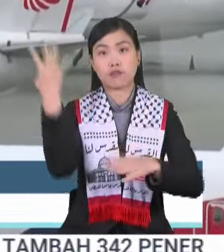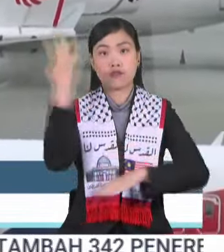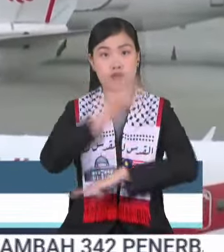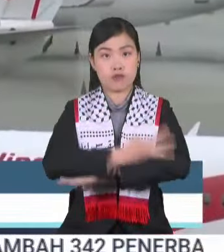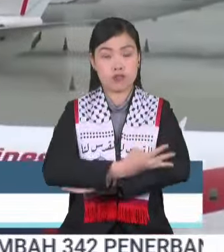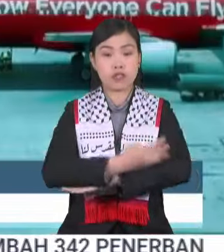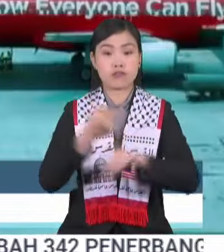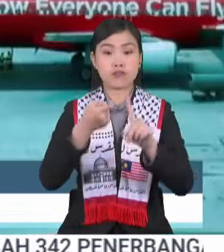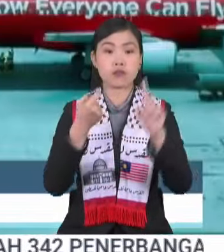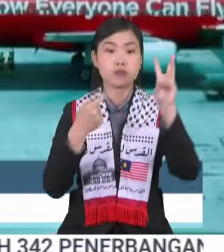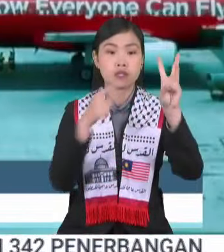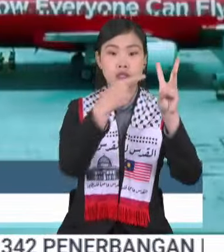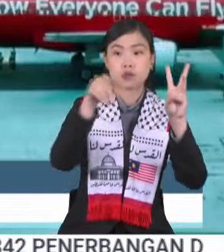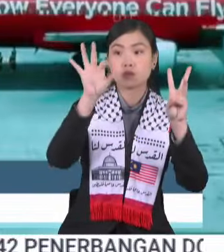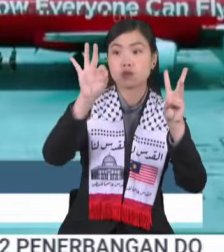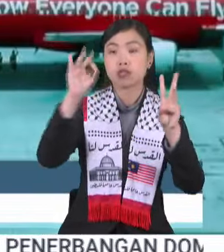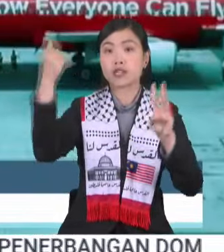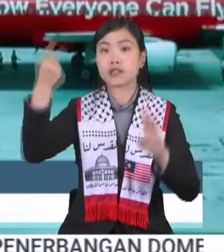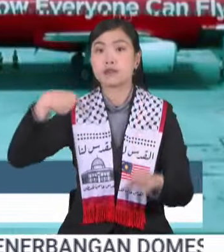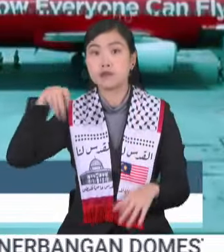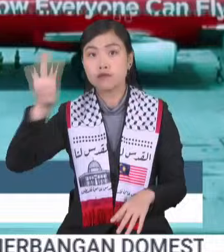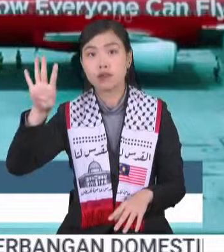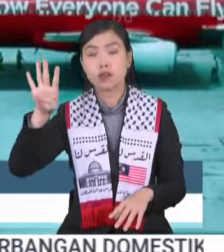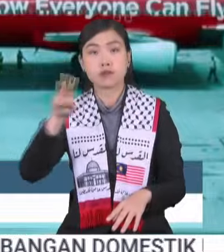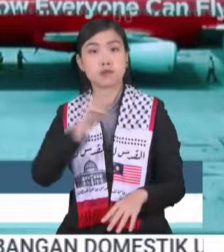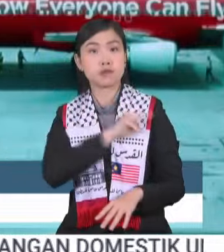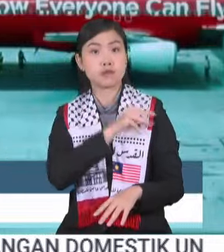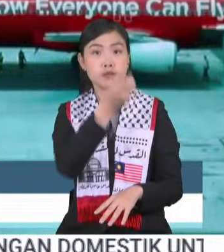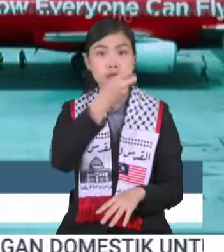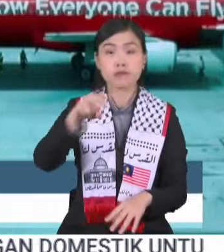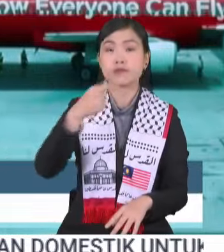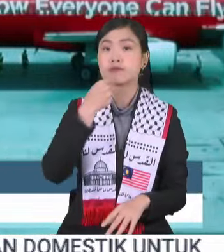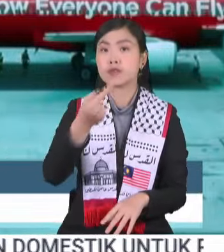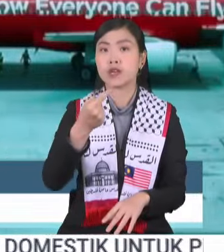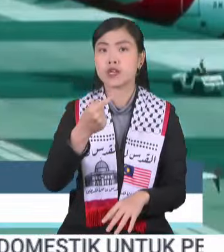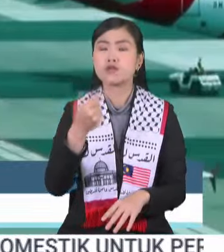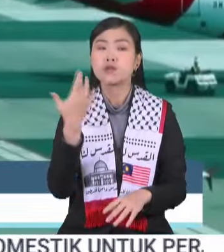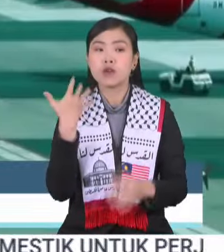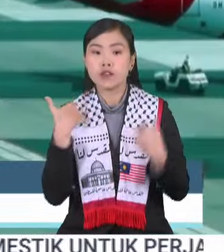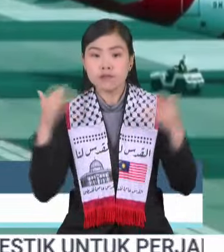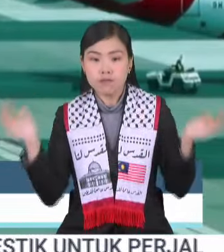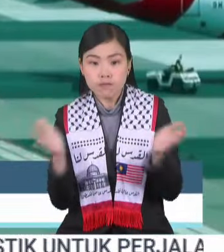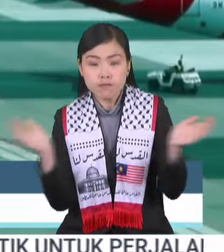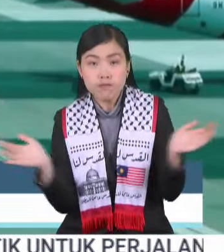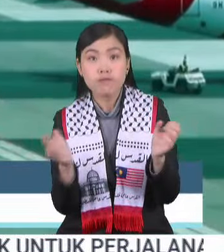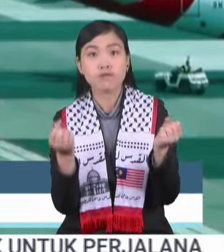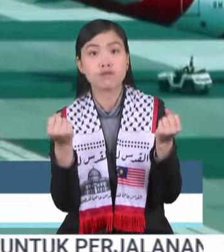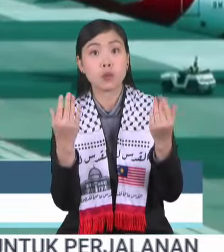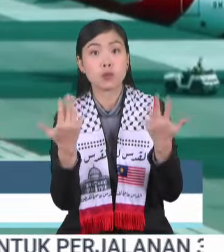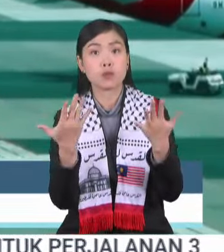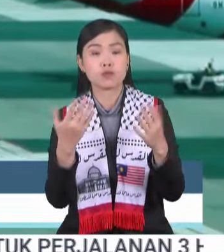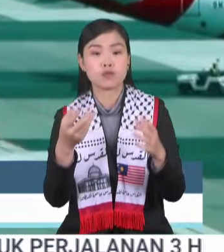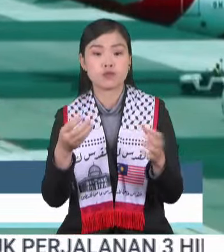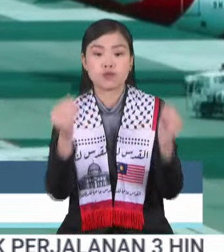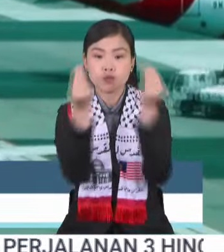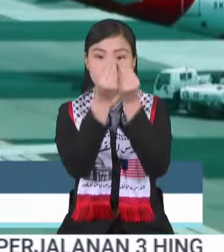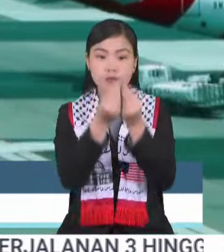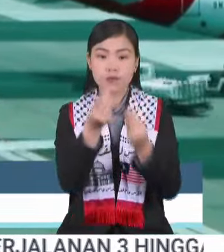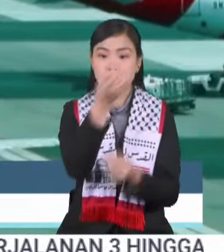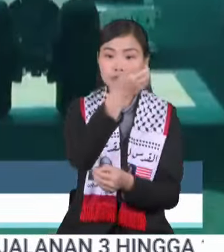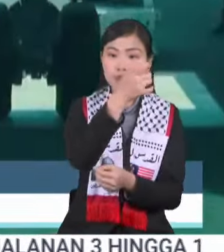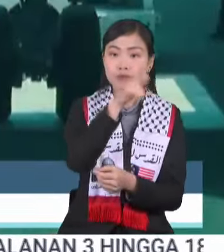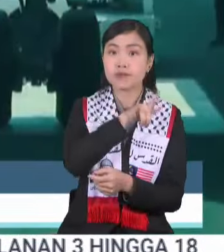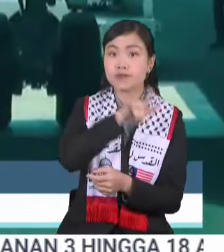April menteri pengangkutan berkata lanjutan dibuat susulan sambutan yang amat menggalakkan dari pengguna jumlah penerbangan domestik juga